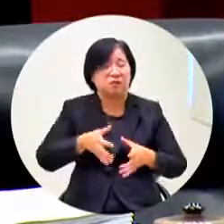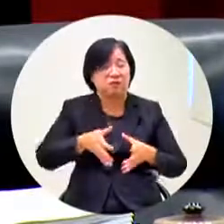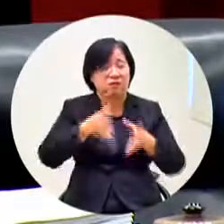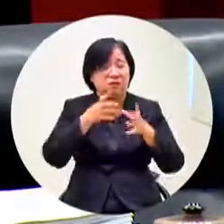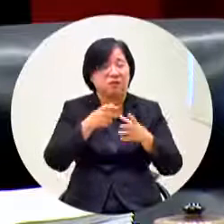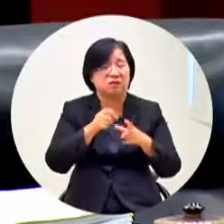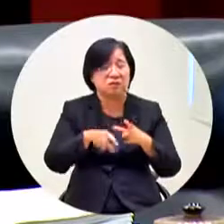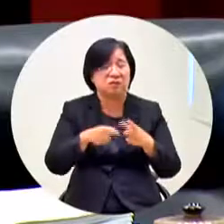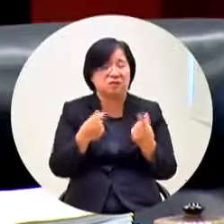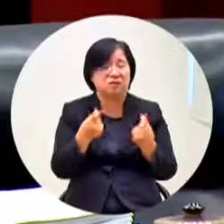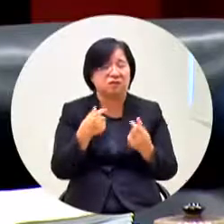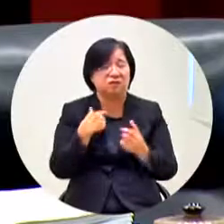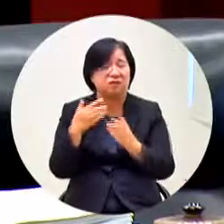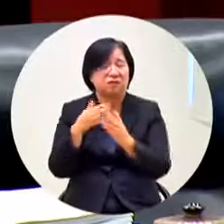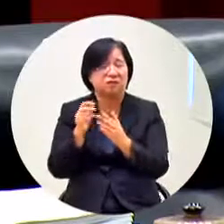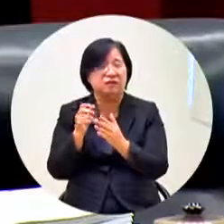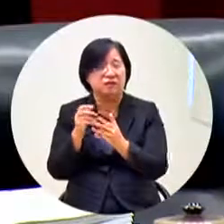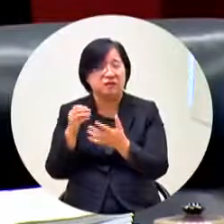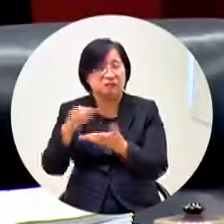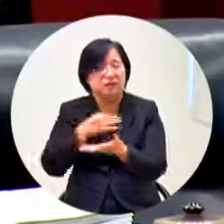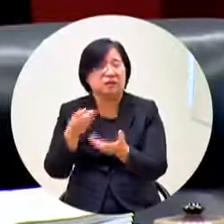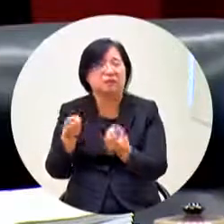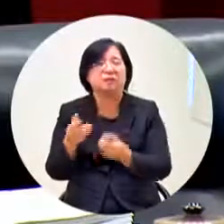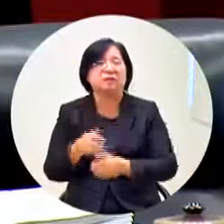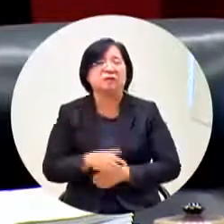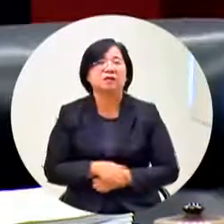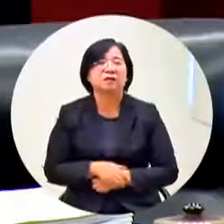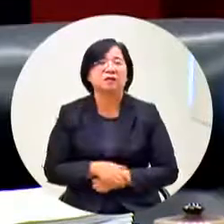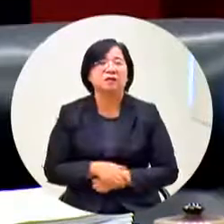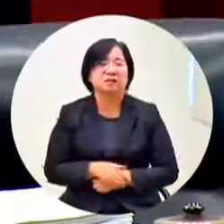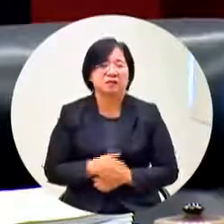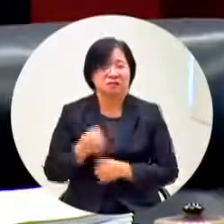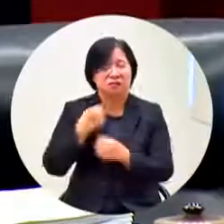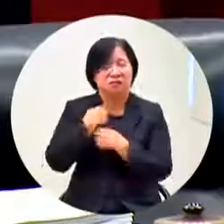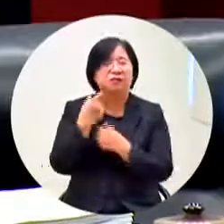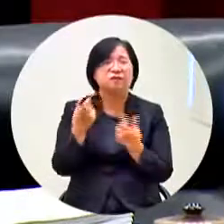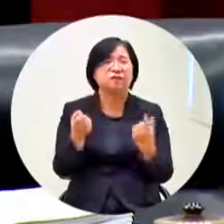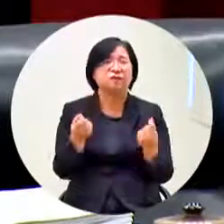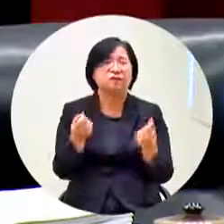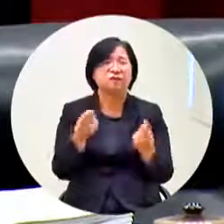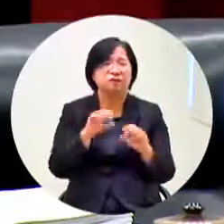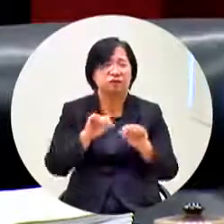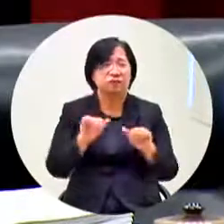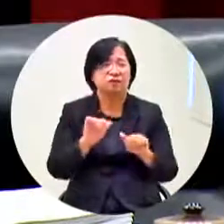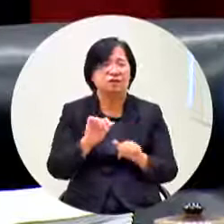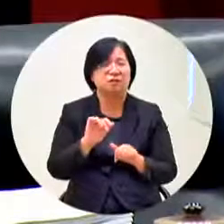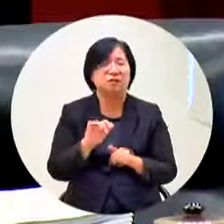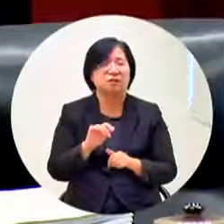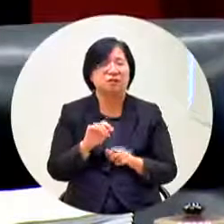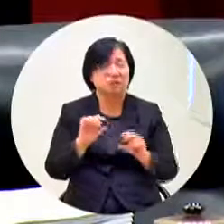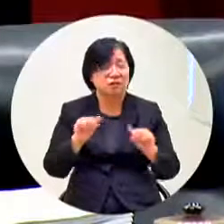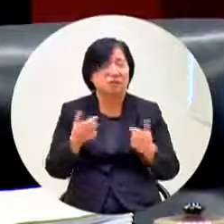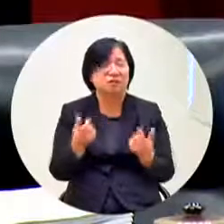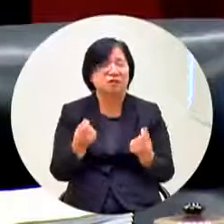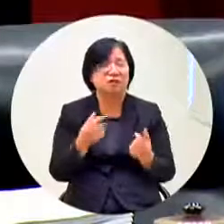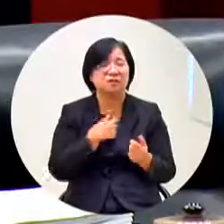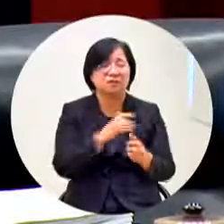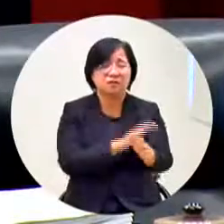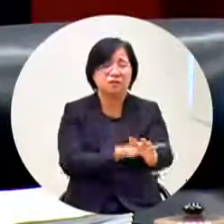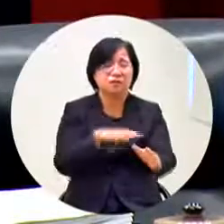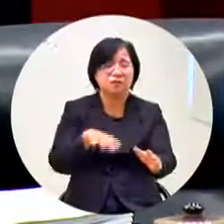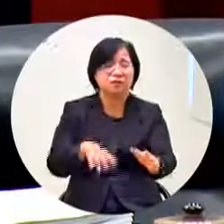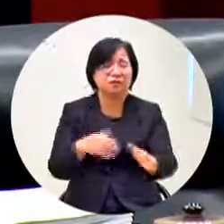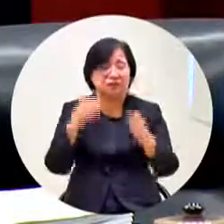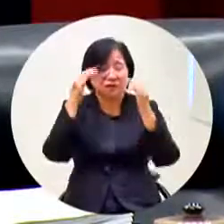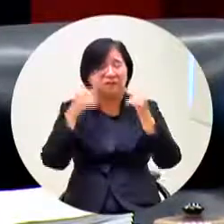个房子的所有权人啊，或者是像军方一样啊，军方他们的土地也一样啊，在我们的左营南子就是很多这种